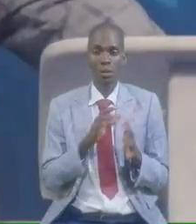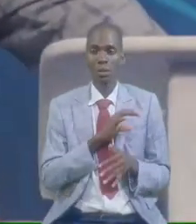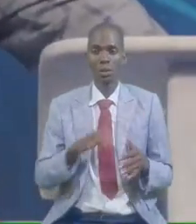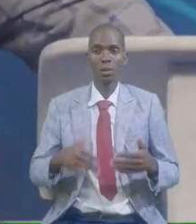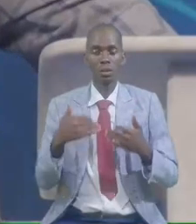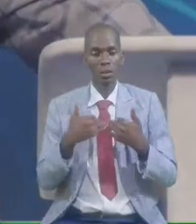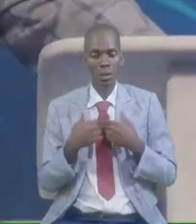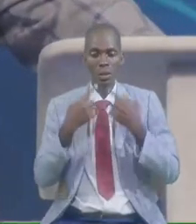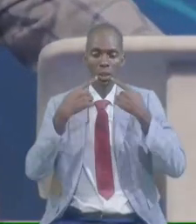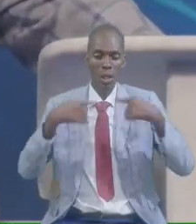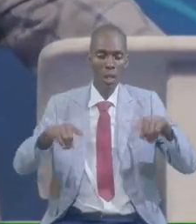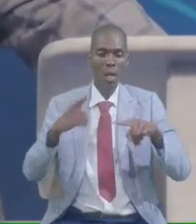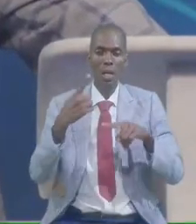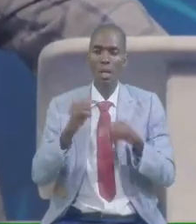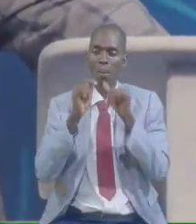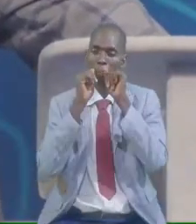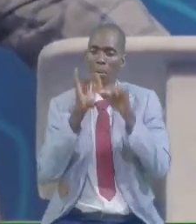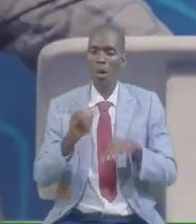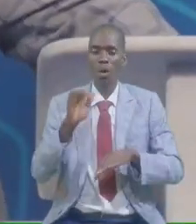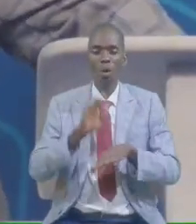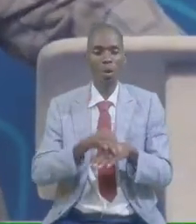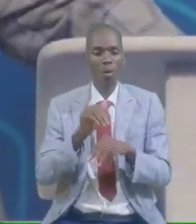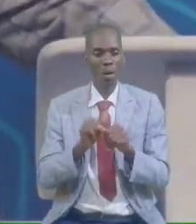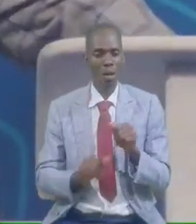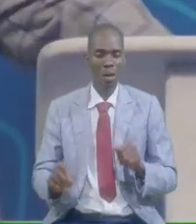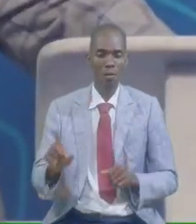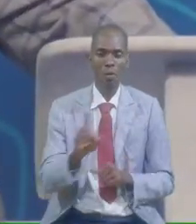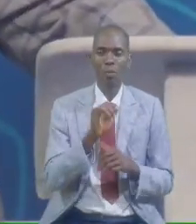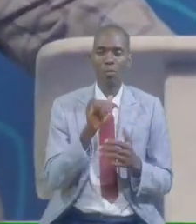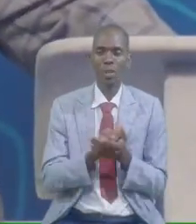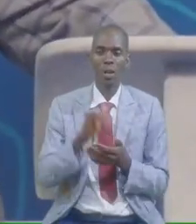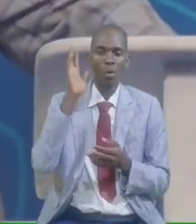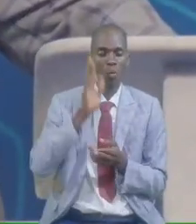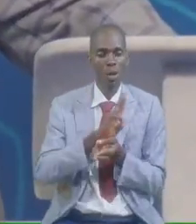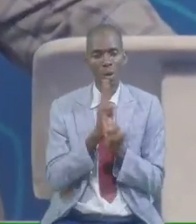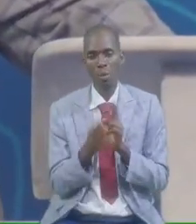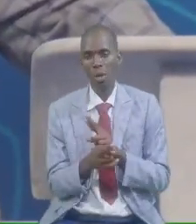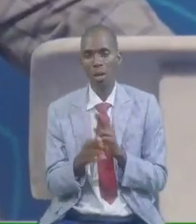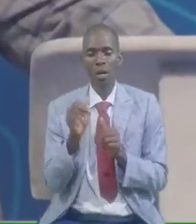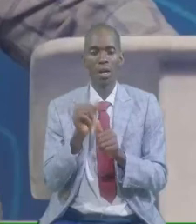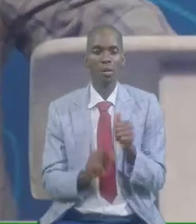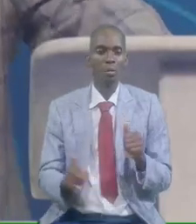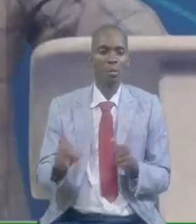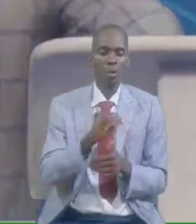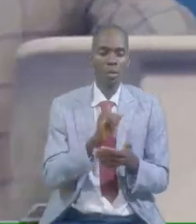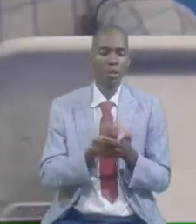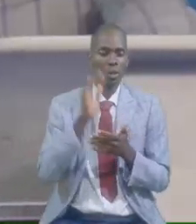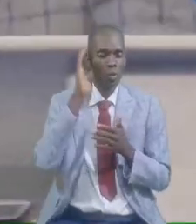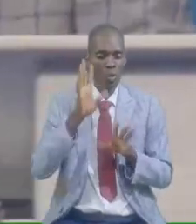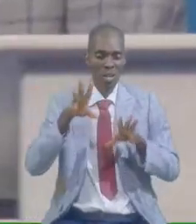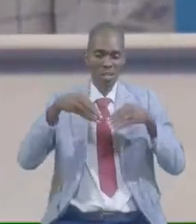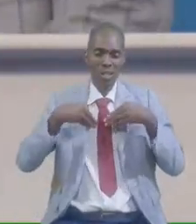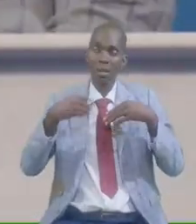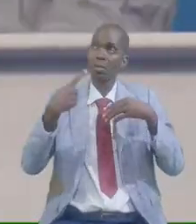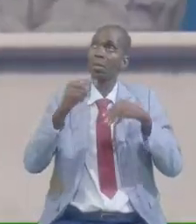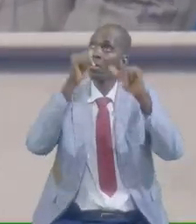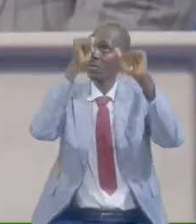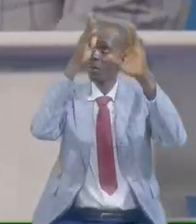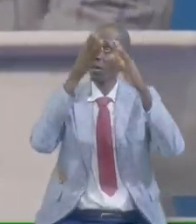bénédictions. Ce quiconque se repent, ce quiconque vient au Père par lui,